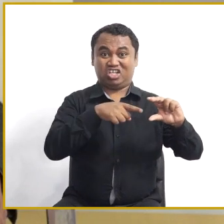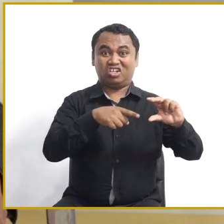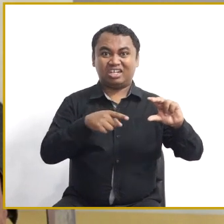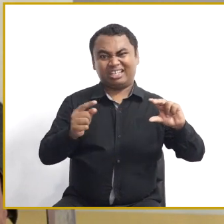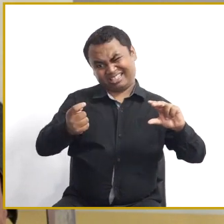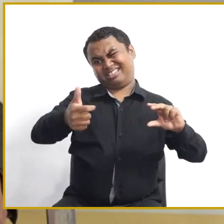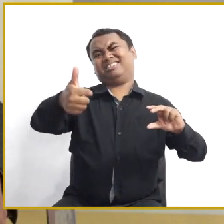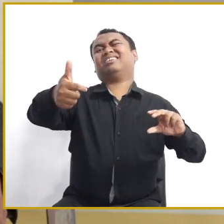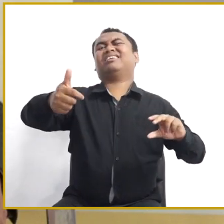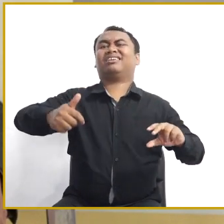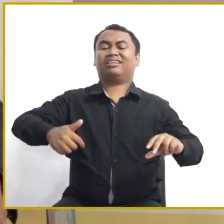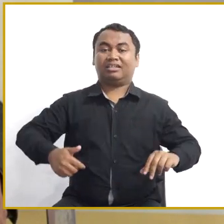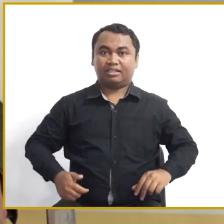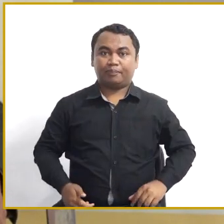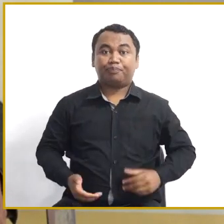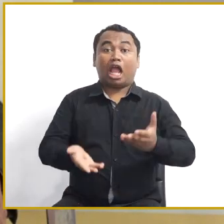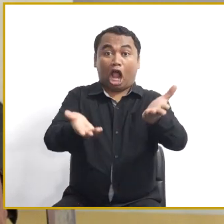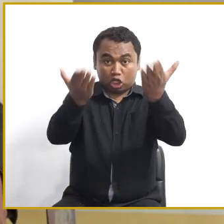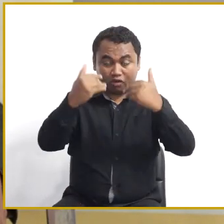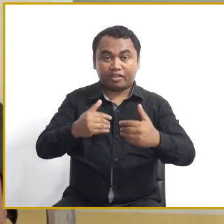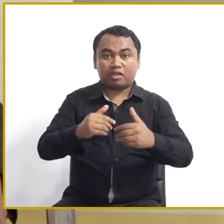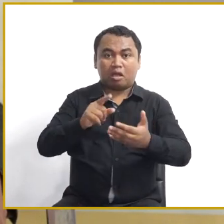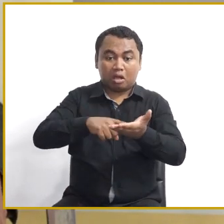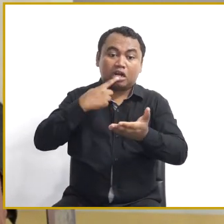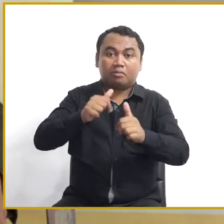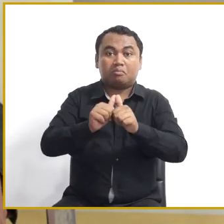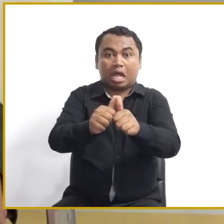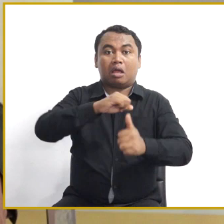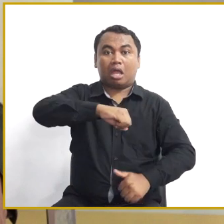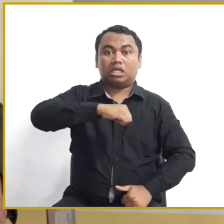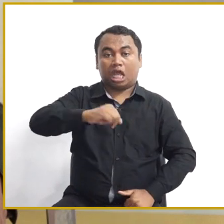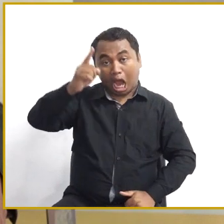be ny anazy a miarahanao amin'ny gidezeta ny alemany